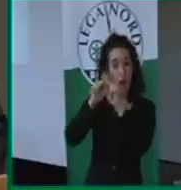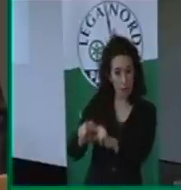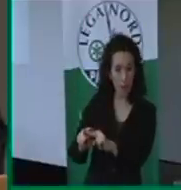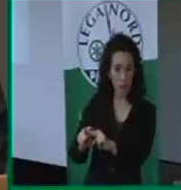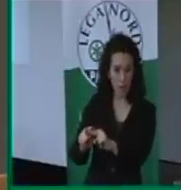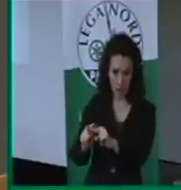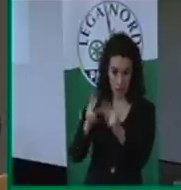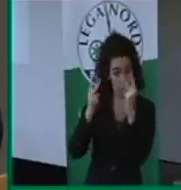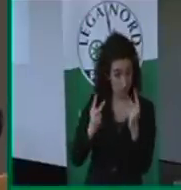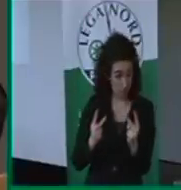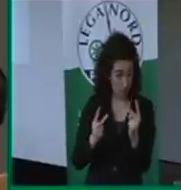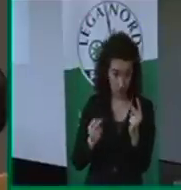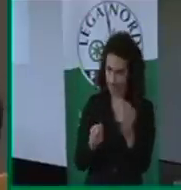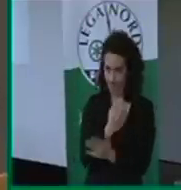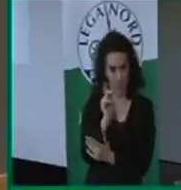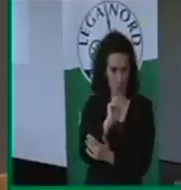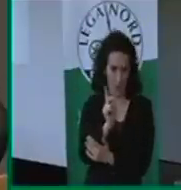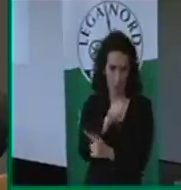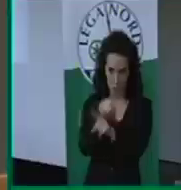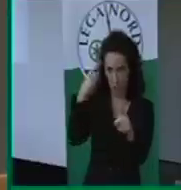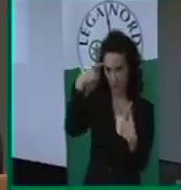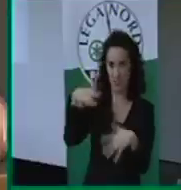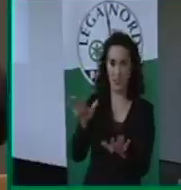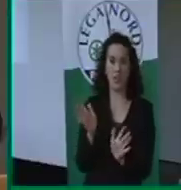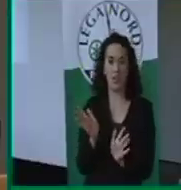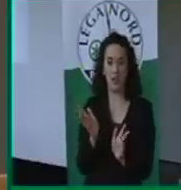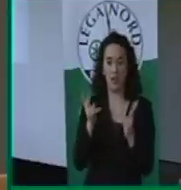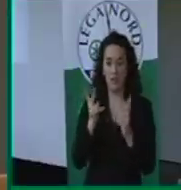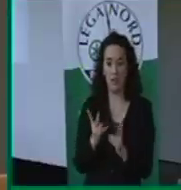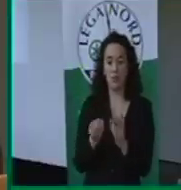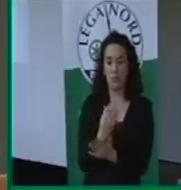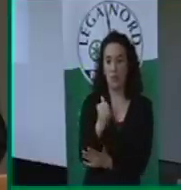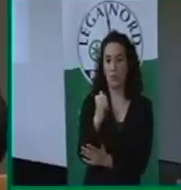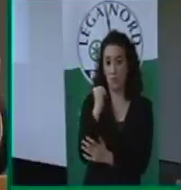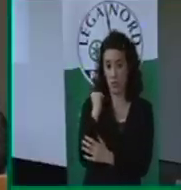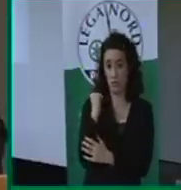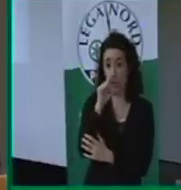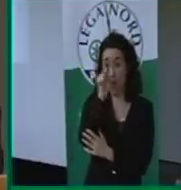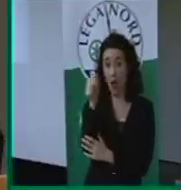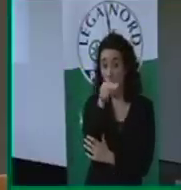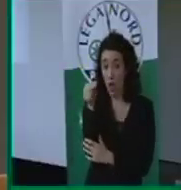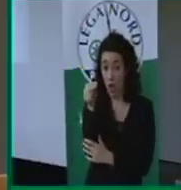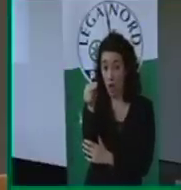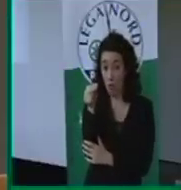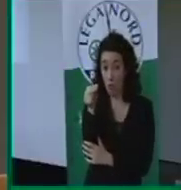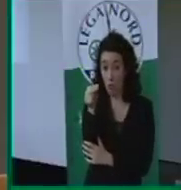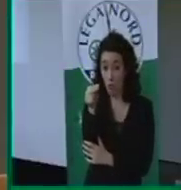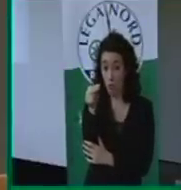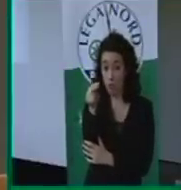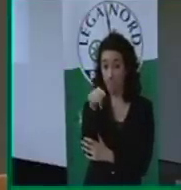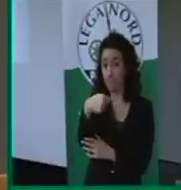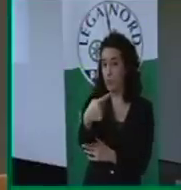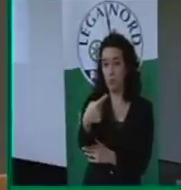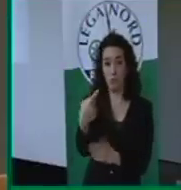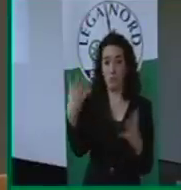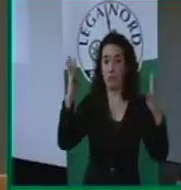benissimo voi non è non è capitato è nata Ovviamente prima dell'ingresso dell'Euro poi con l'euro c'è stato questo quello che è